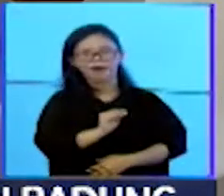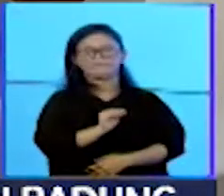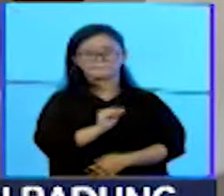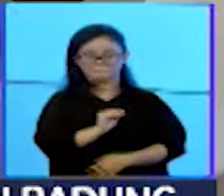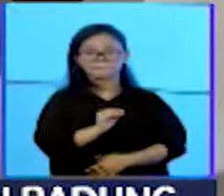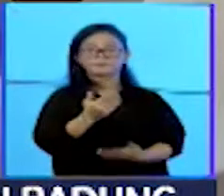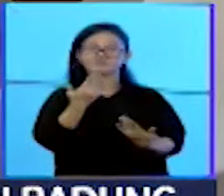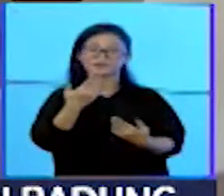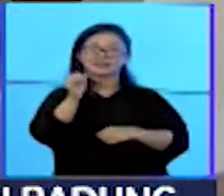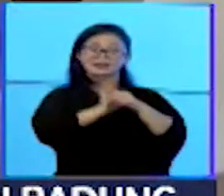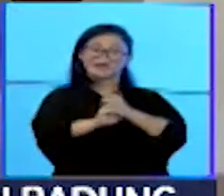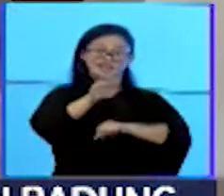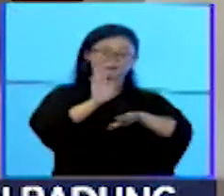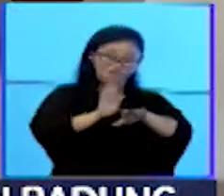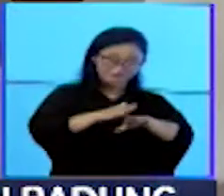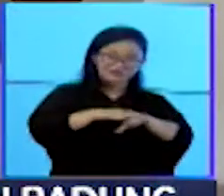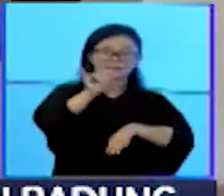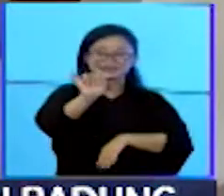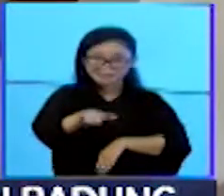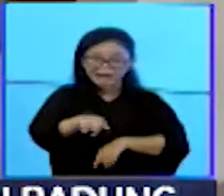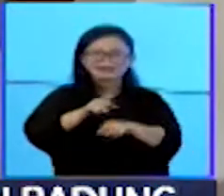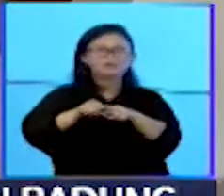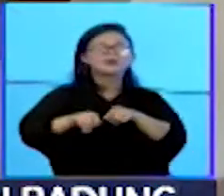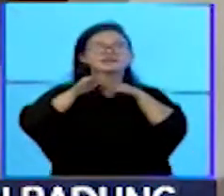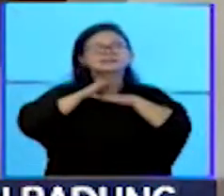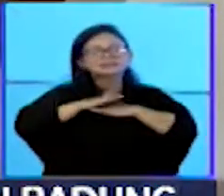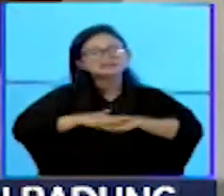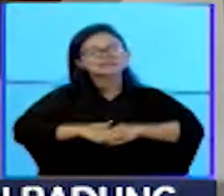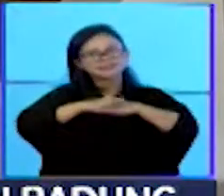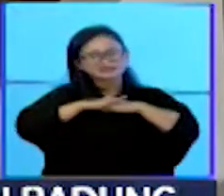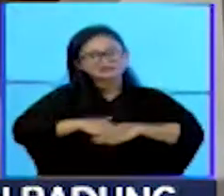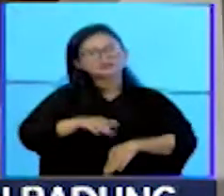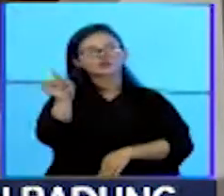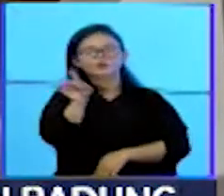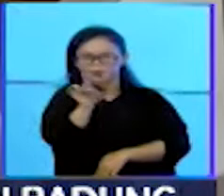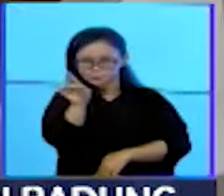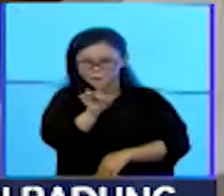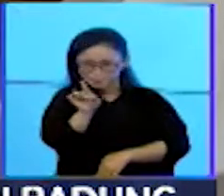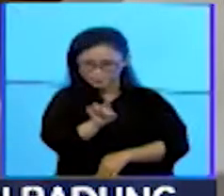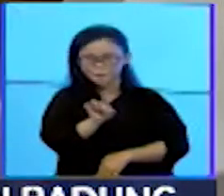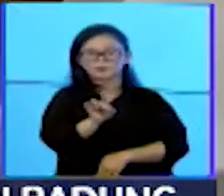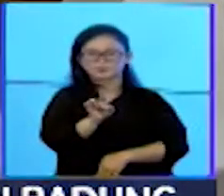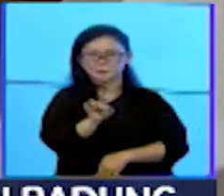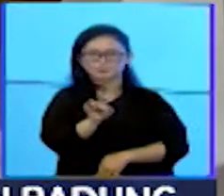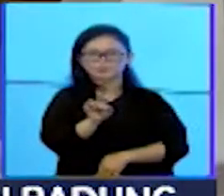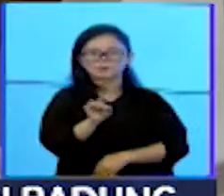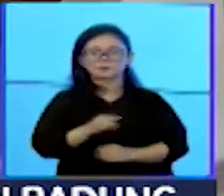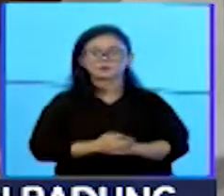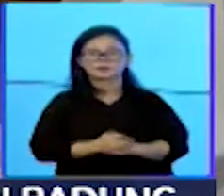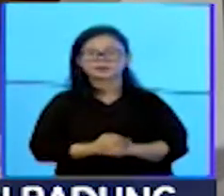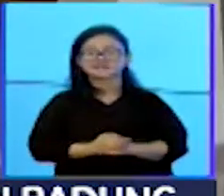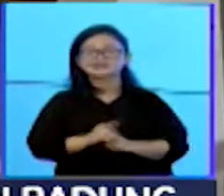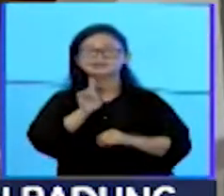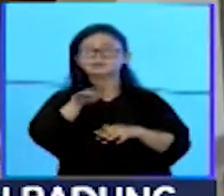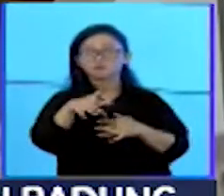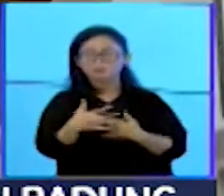raya ini mudah-mudahan bisa ngerem. Menurut ahli epidemiologi sih katanya akhir September atau